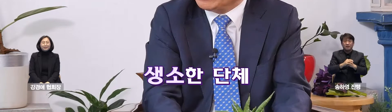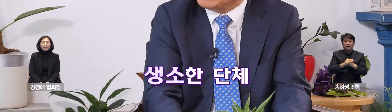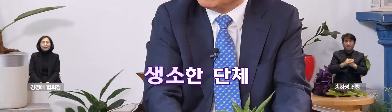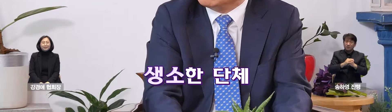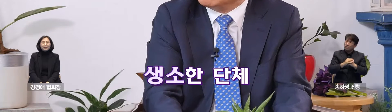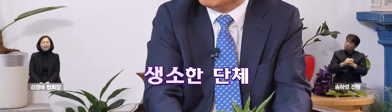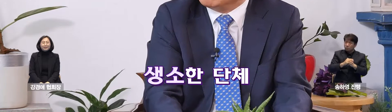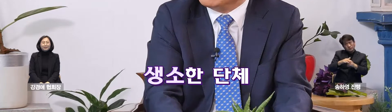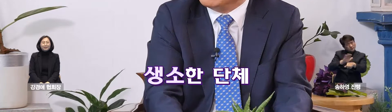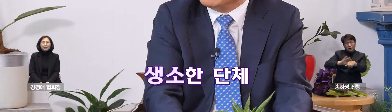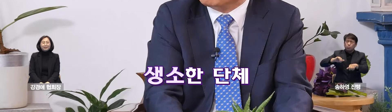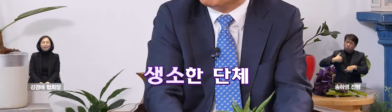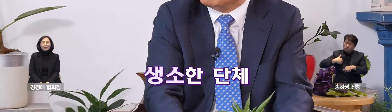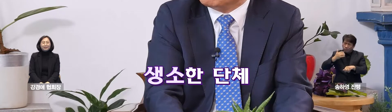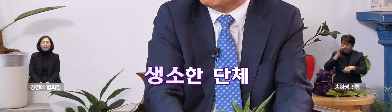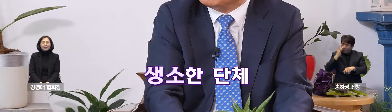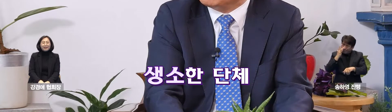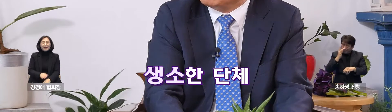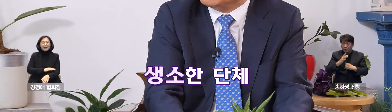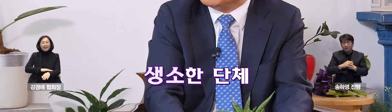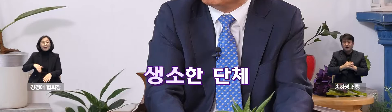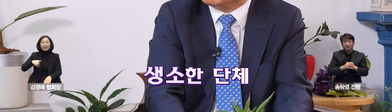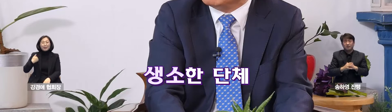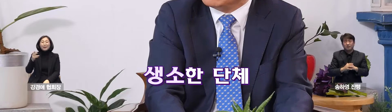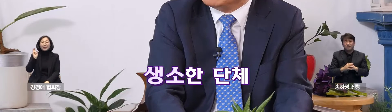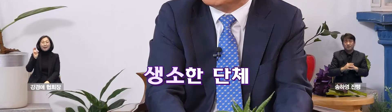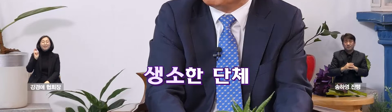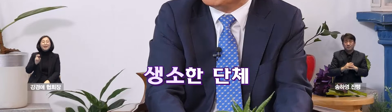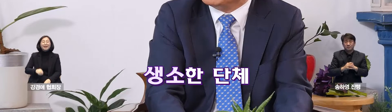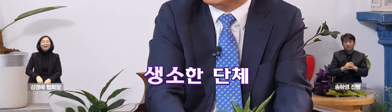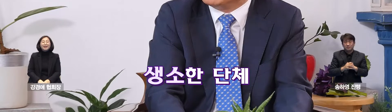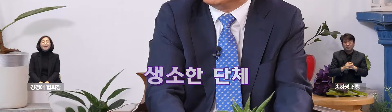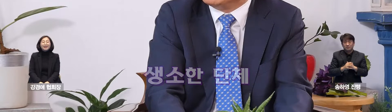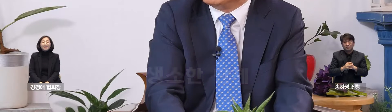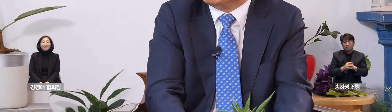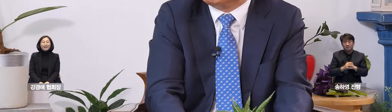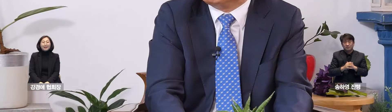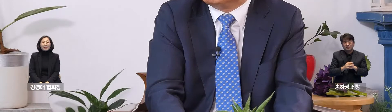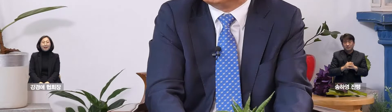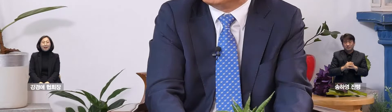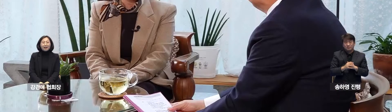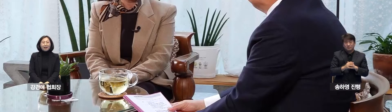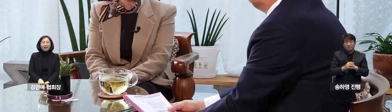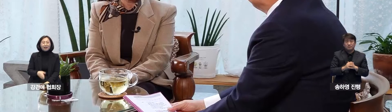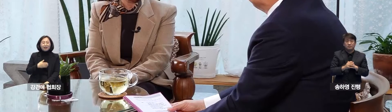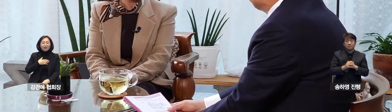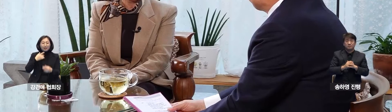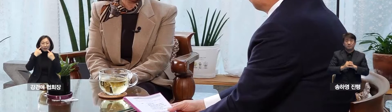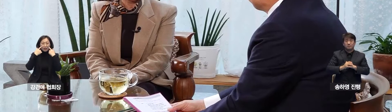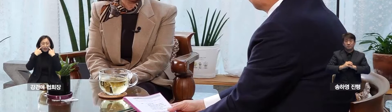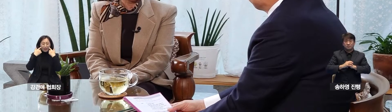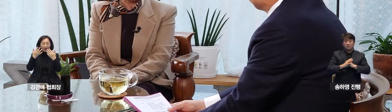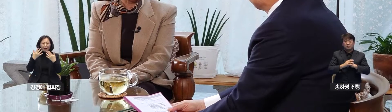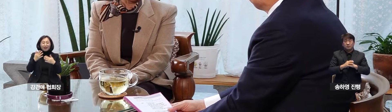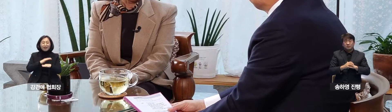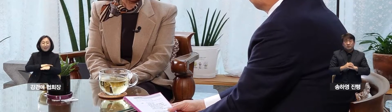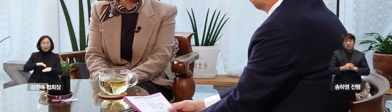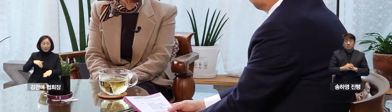산뜻 말을 안 닿거든요. 잘 네. 모르시죠. 사실 구성에 대해서 한번. 네. 저도 정확하게 모른 건